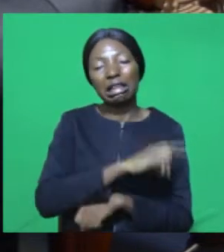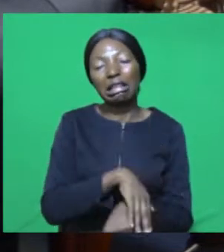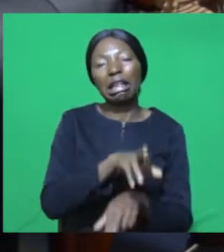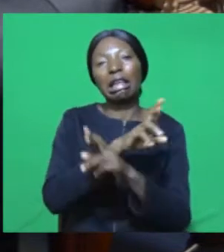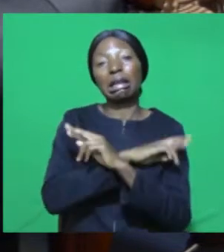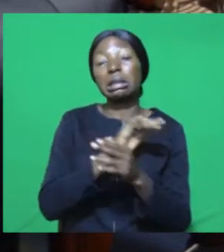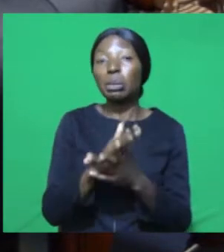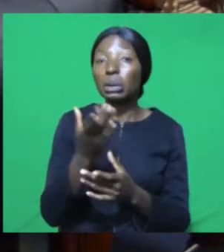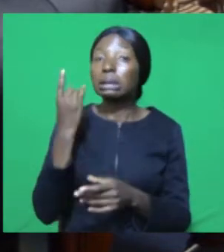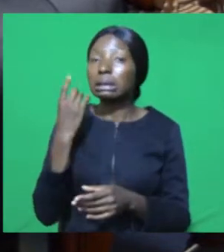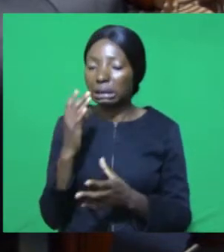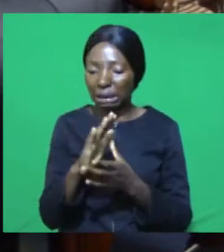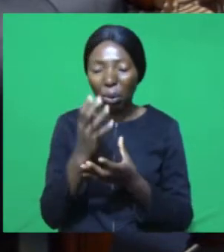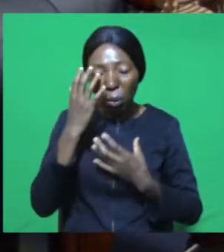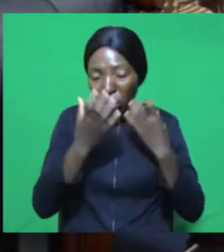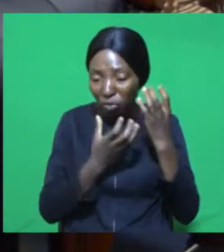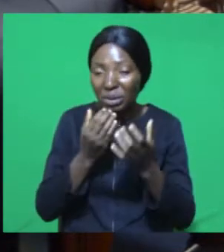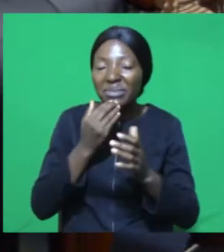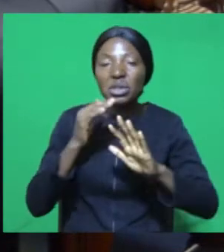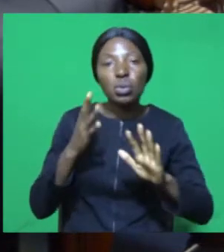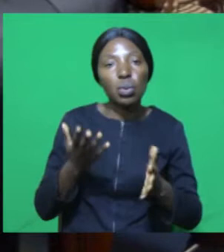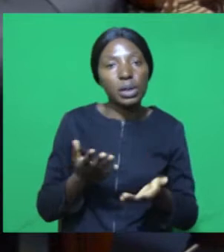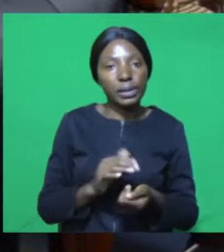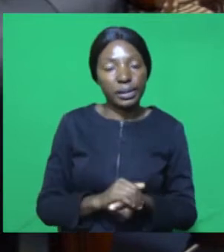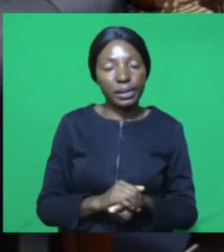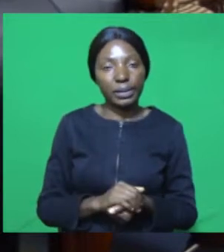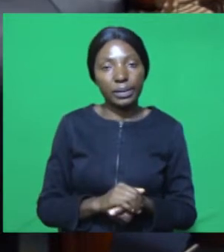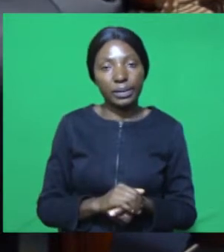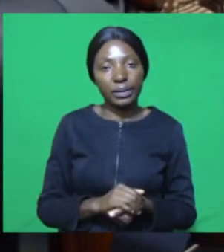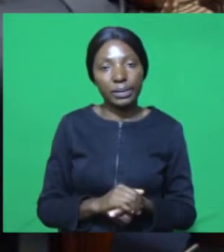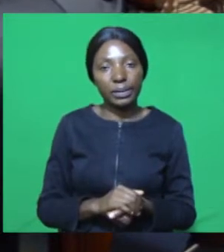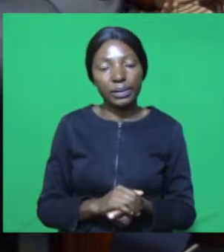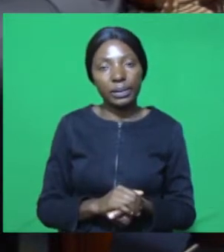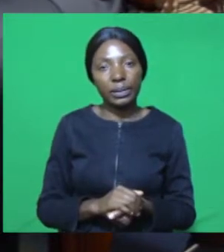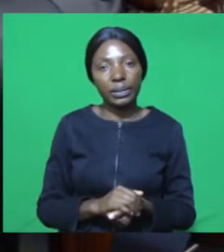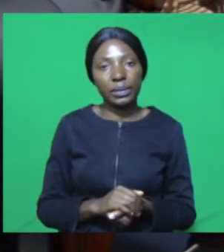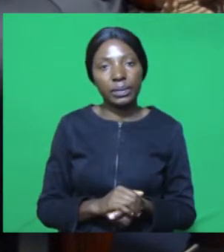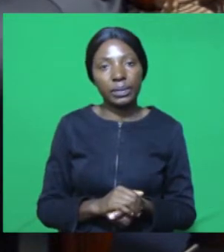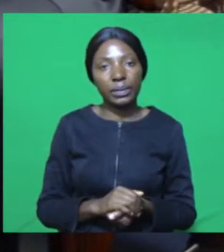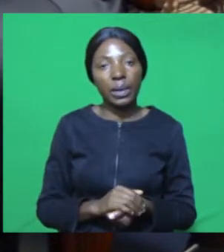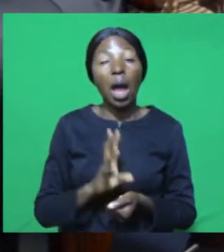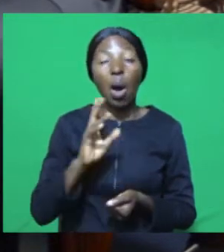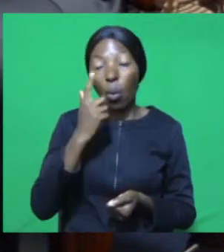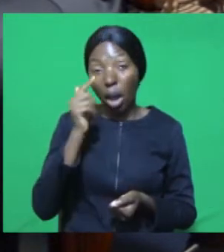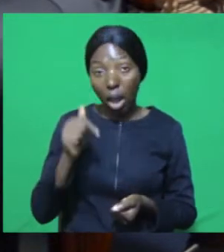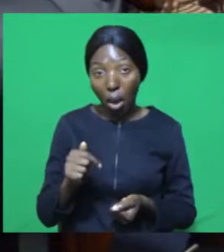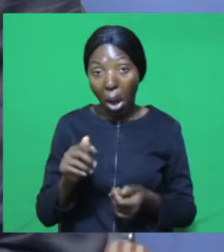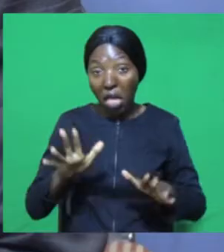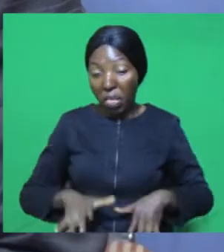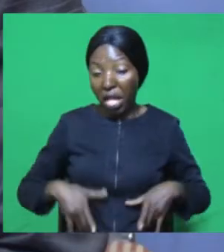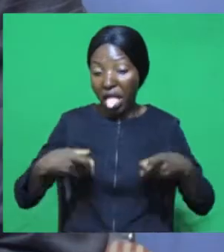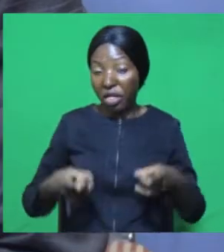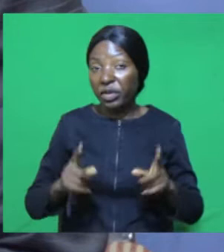Okay. Akatomborwara. Ndokuzoiva naya zvake ndokudzokera kubasa. Okay. Saka azopora